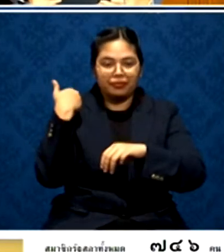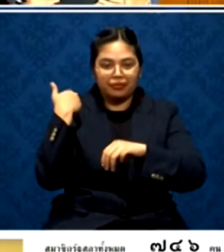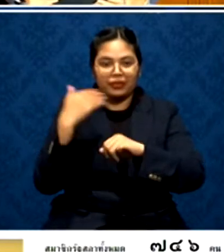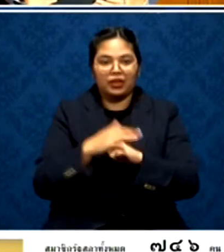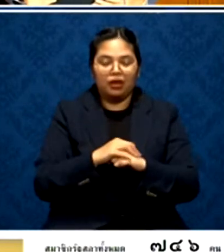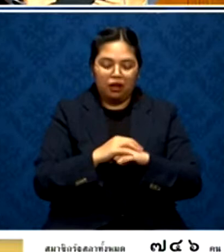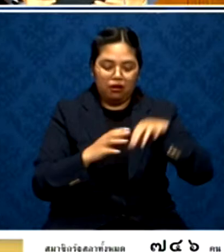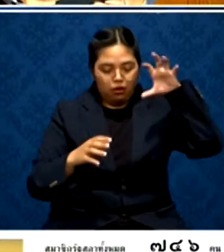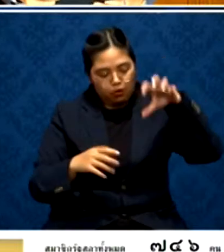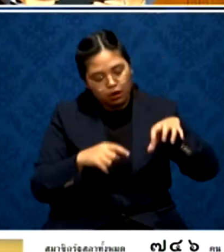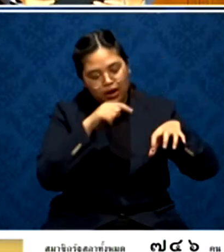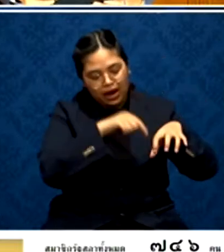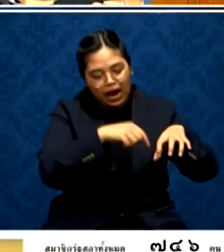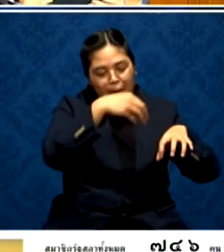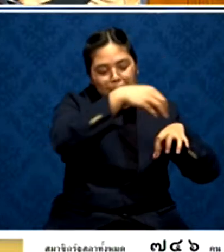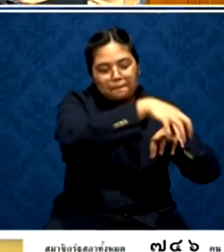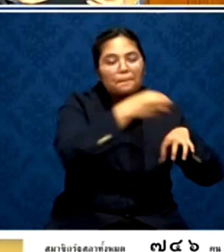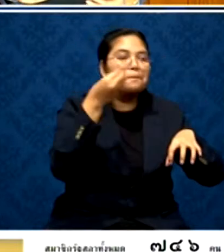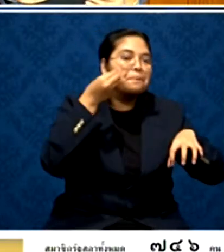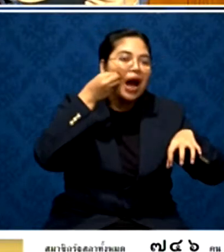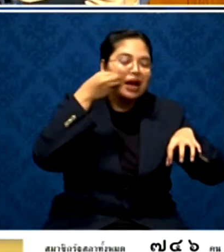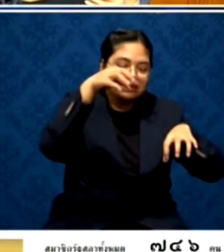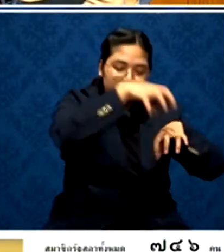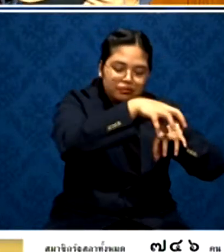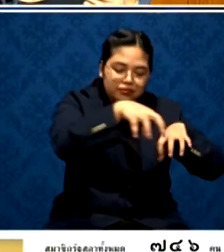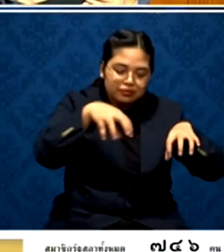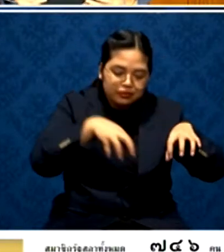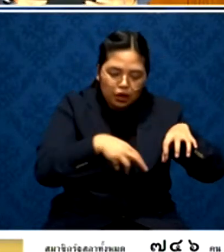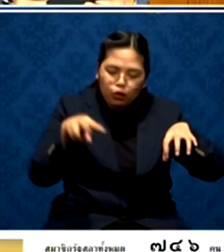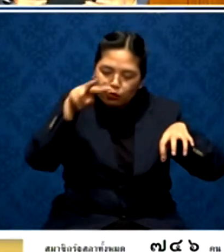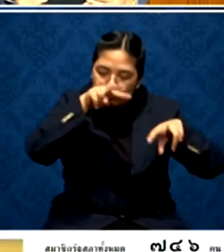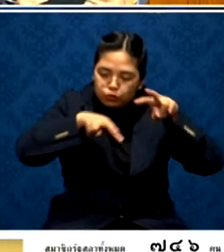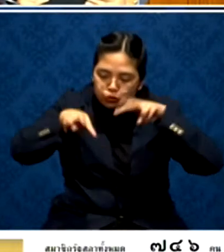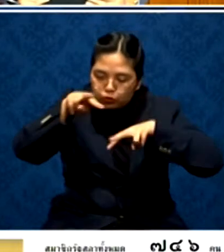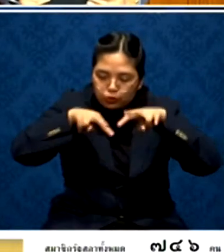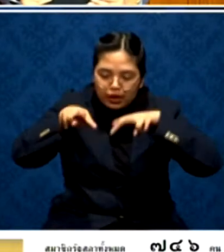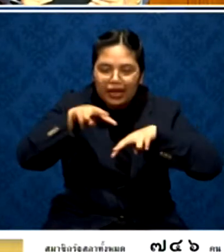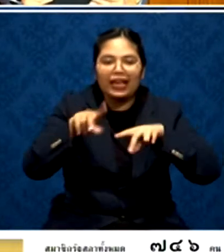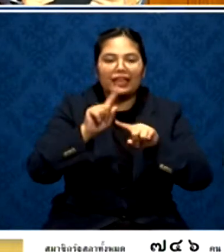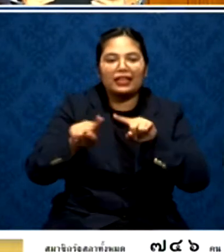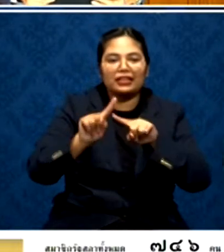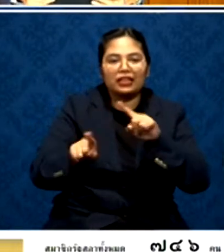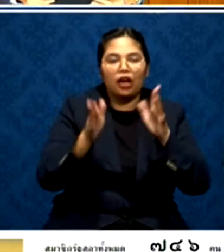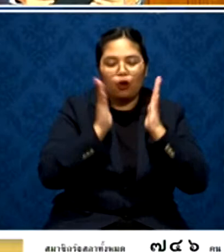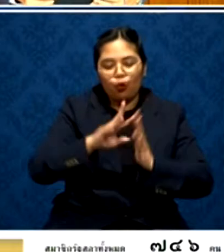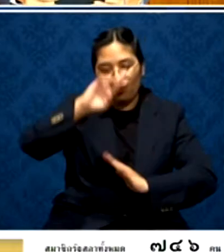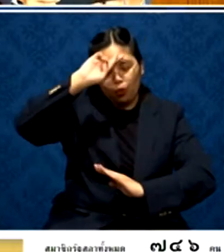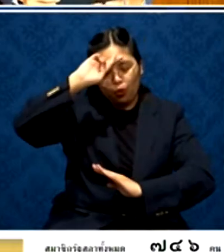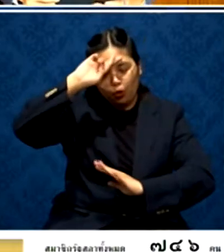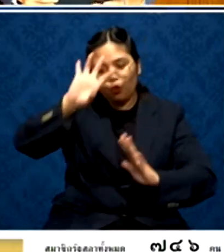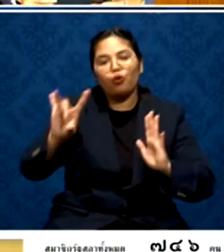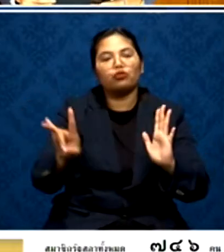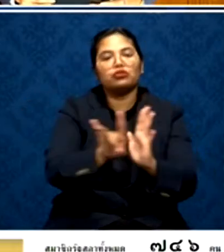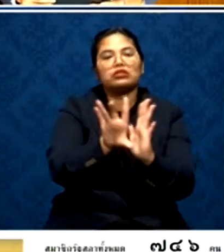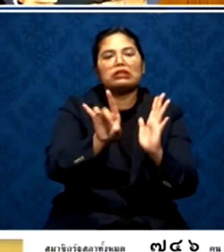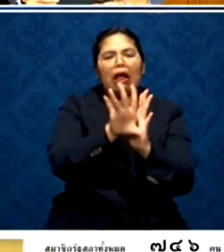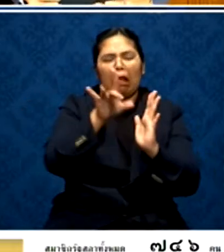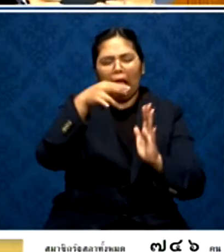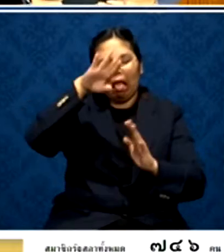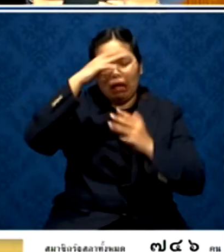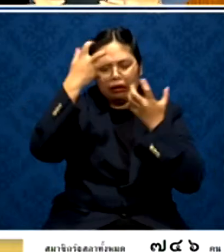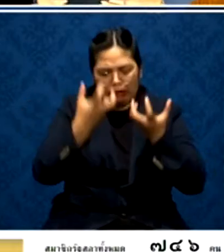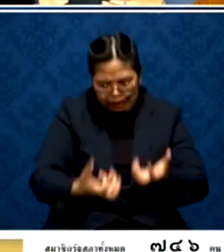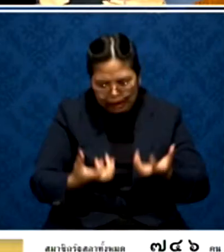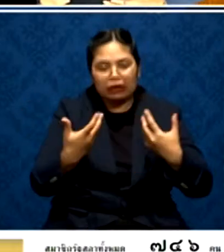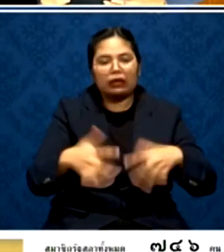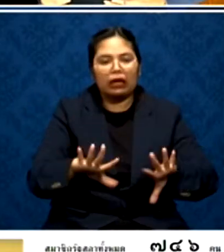องถิ่นเพื่อดูแลผู้ป่วยระยะสุดท้ายและที่สำคัญที่สุดการบริการสาธ